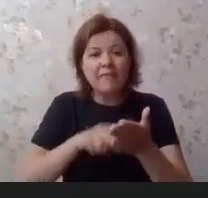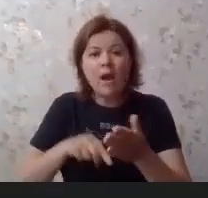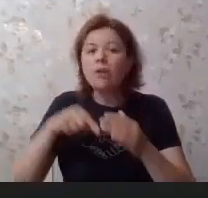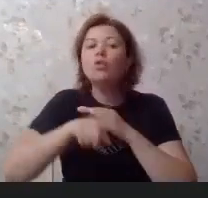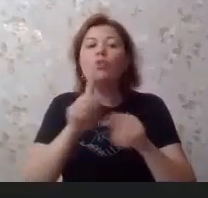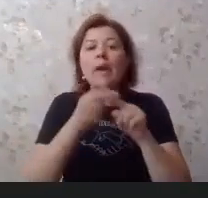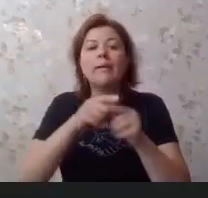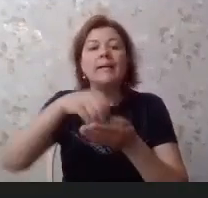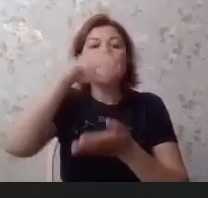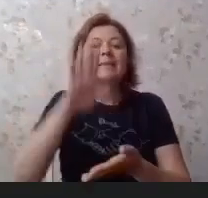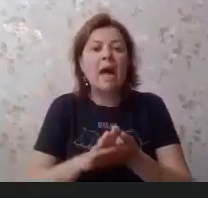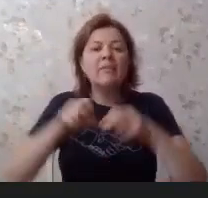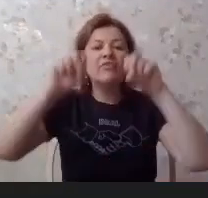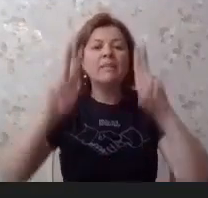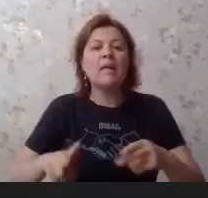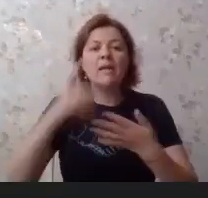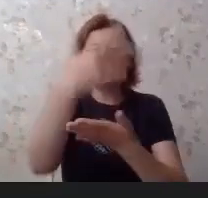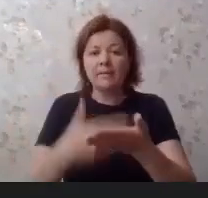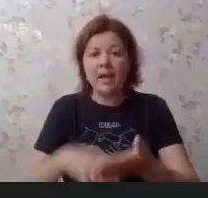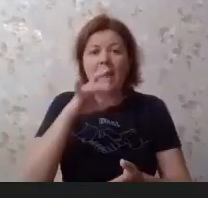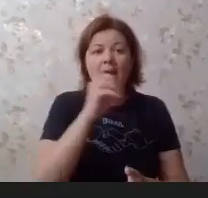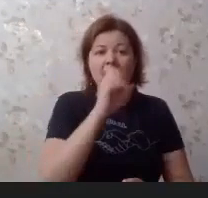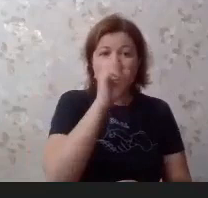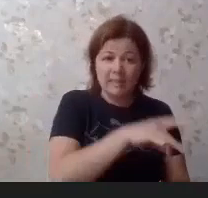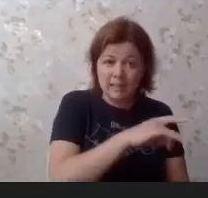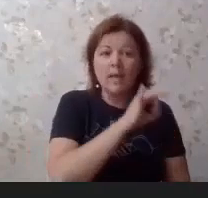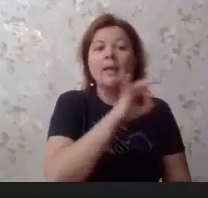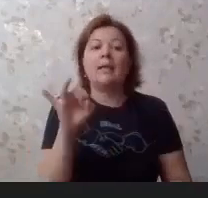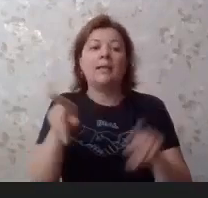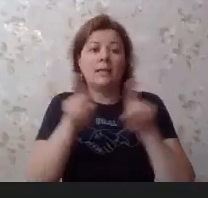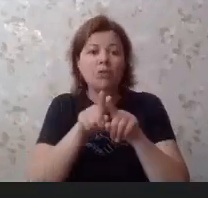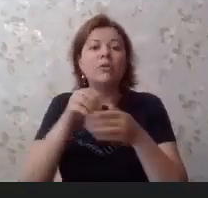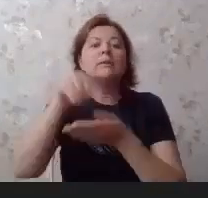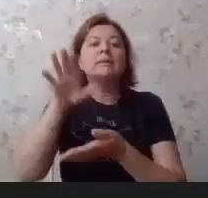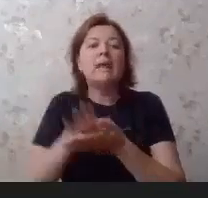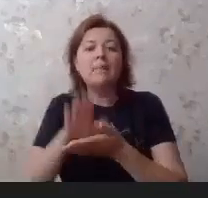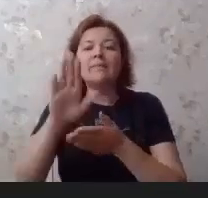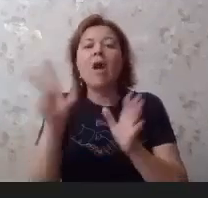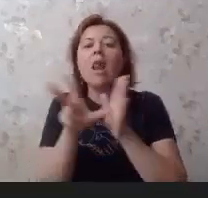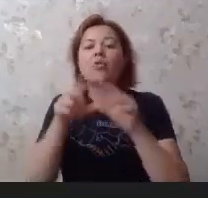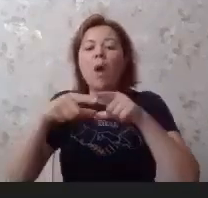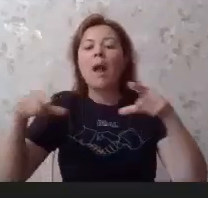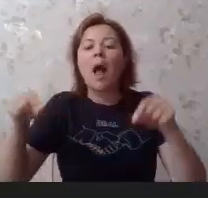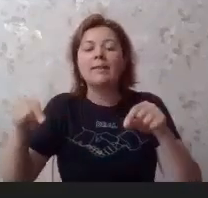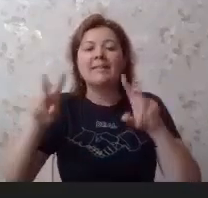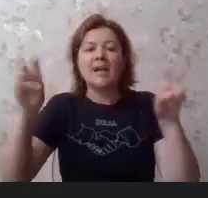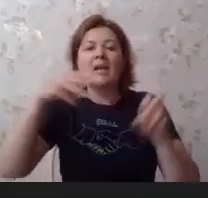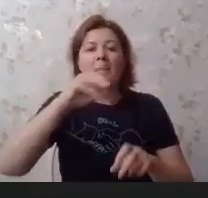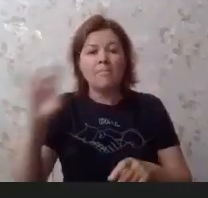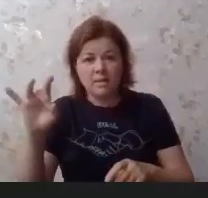реестре, и запись в электронной карте МИР, которая привязана